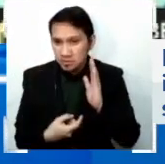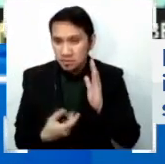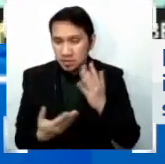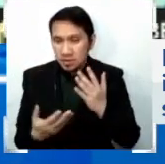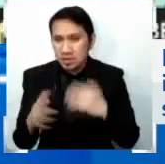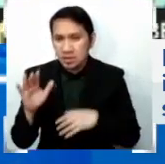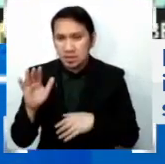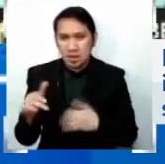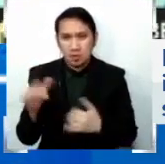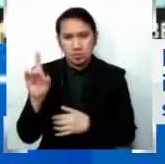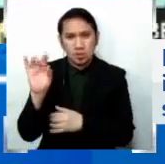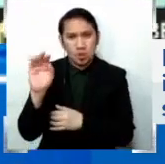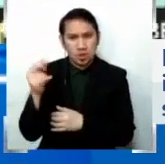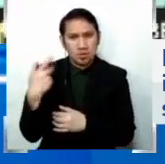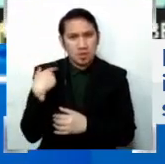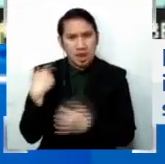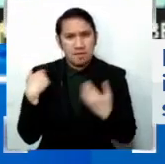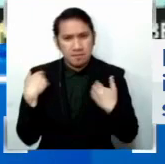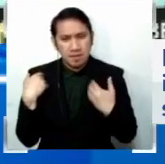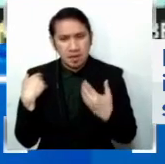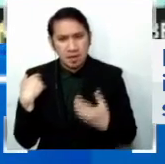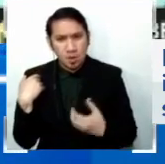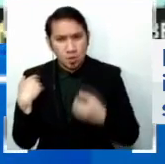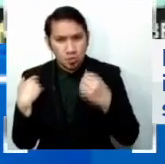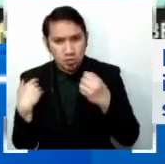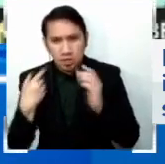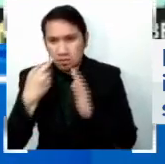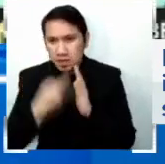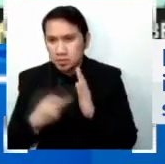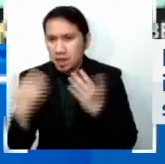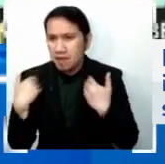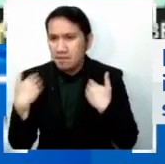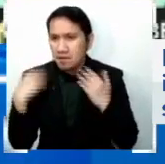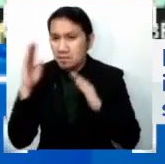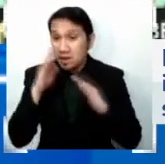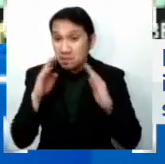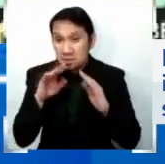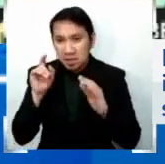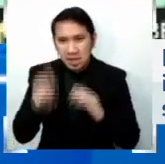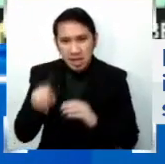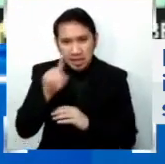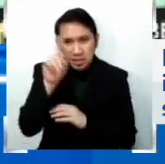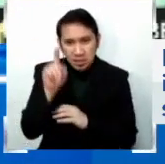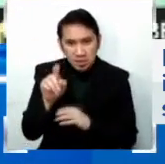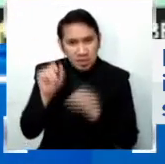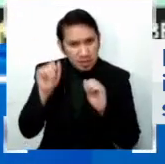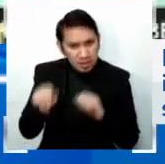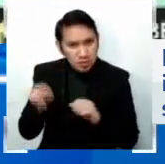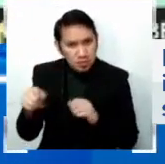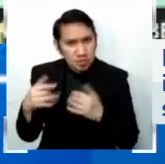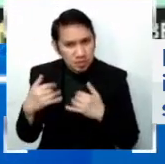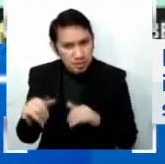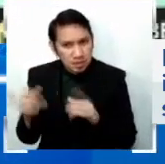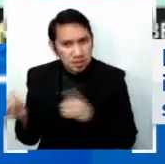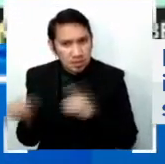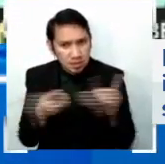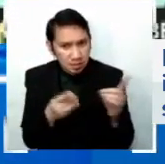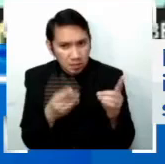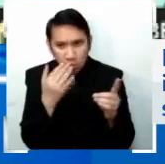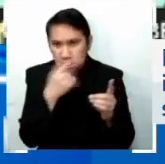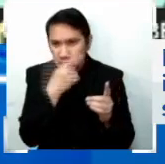ng 9 pesos, doon kami nagka-problema because we have to ask them, can we still deliver? Baka hindi kasi